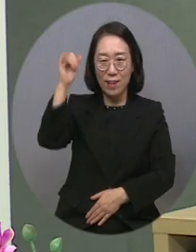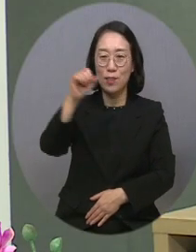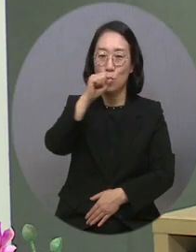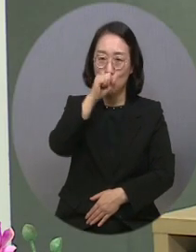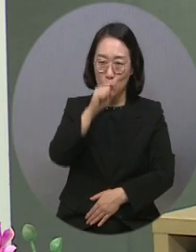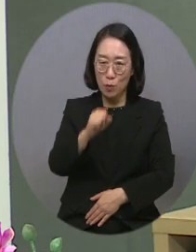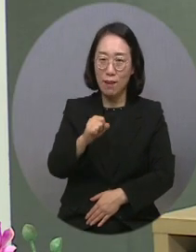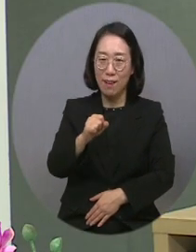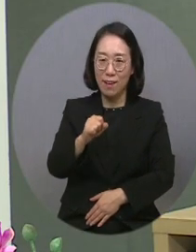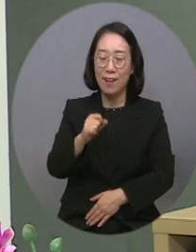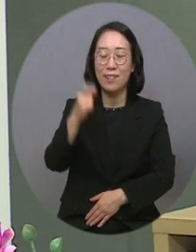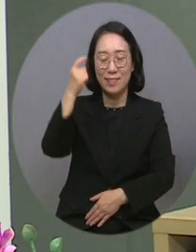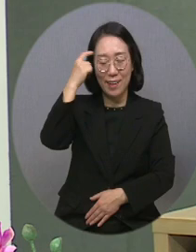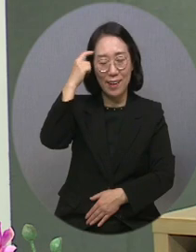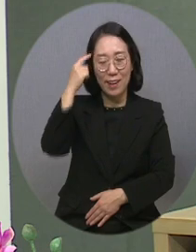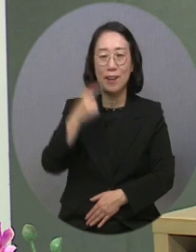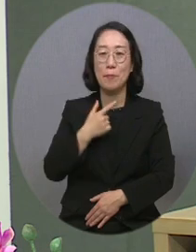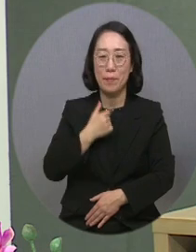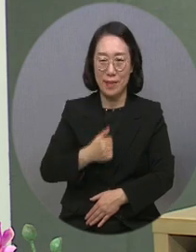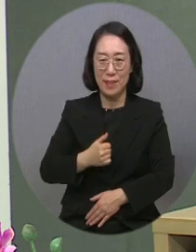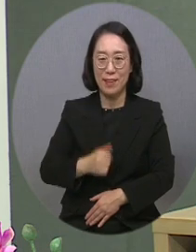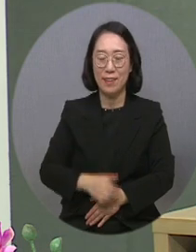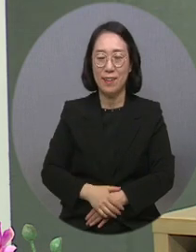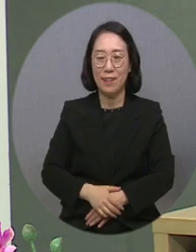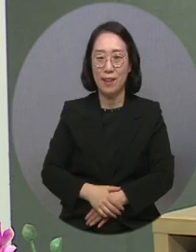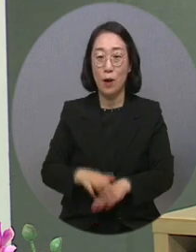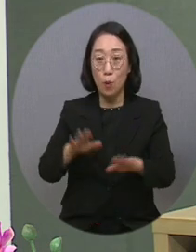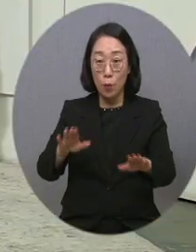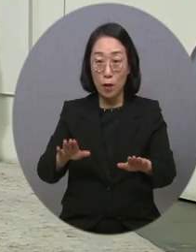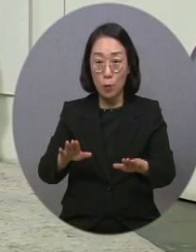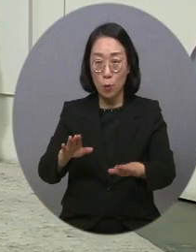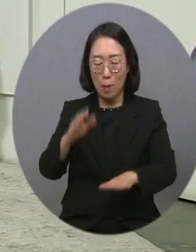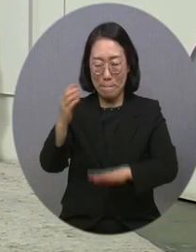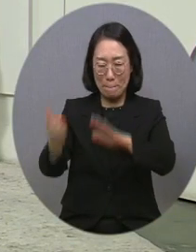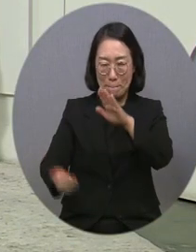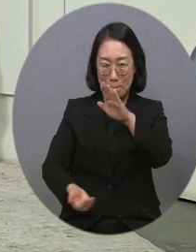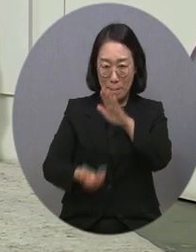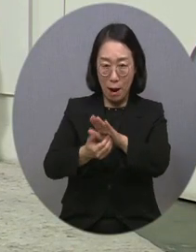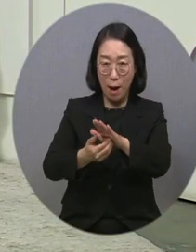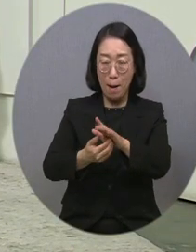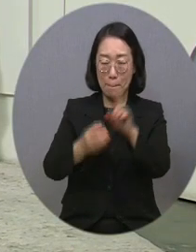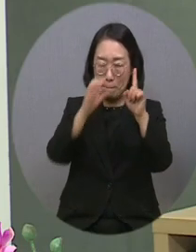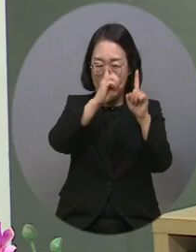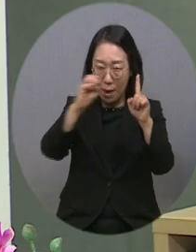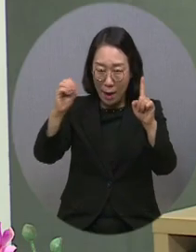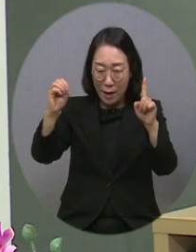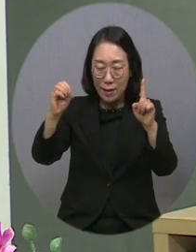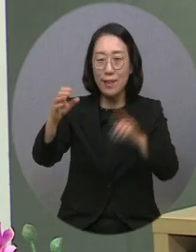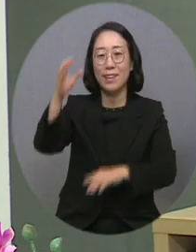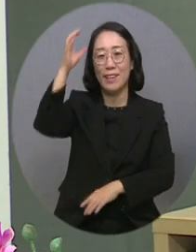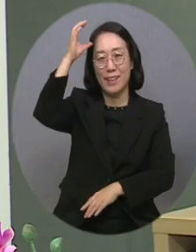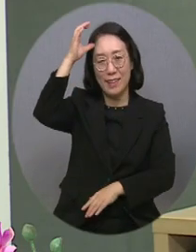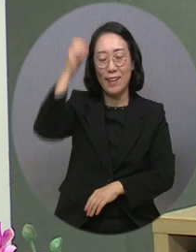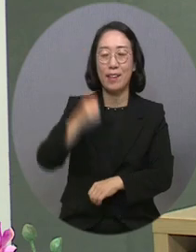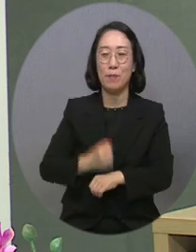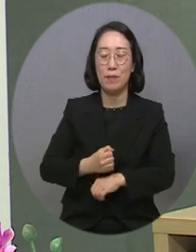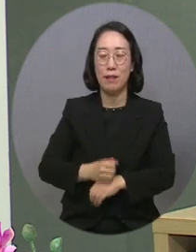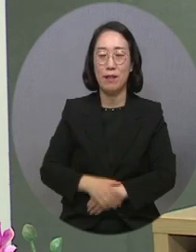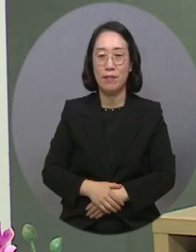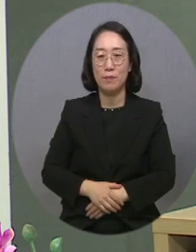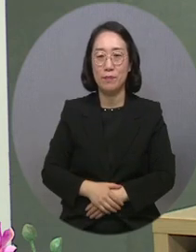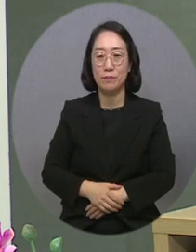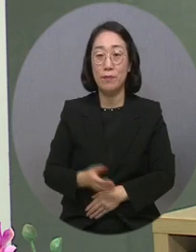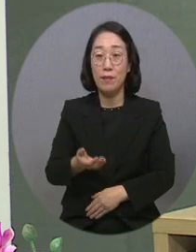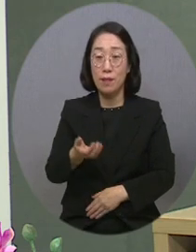나 이런 생각을 했었어요. 예. 금년에도 100도 넘도록 네. 기대를 해야겠죠. 예. 그런데 이제